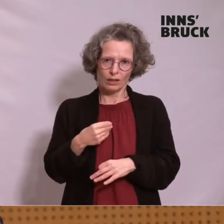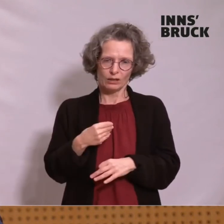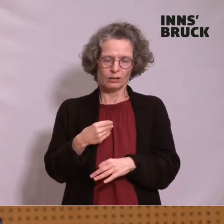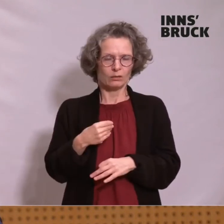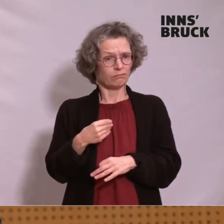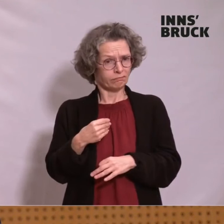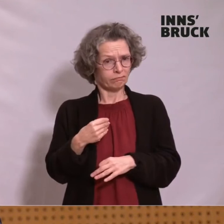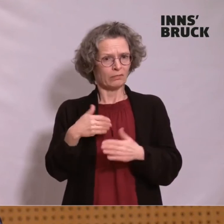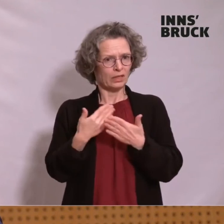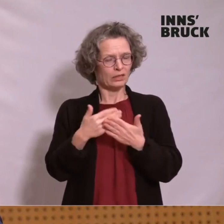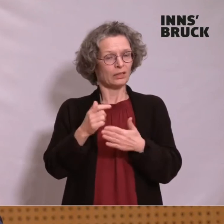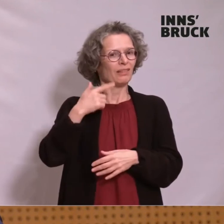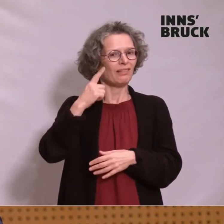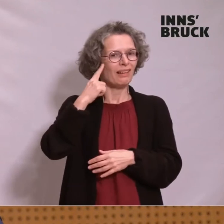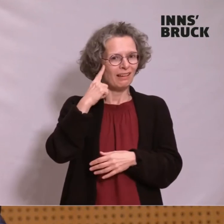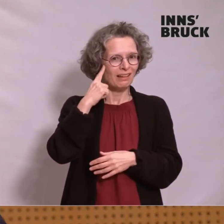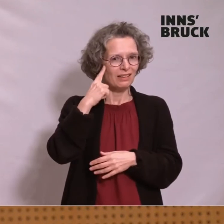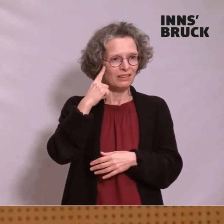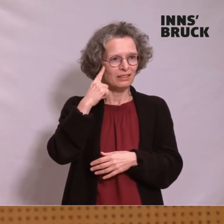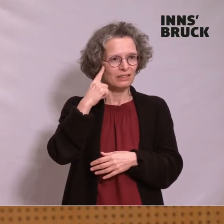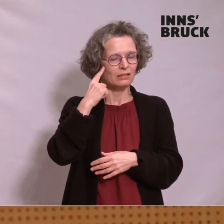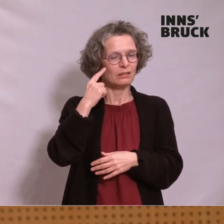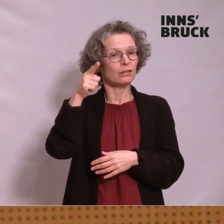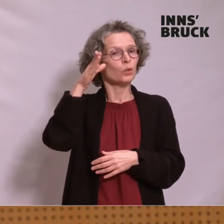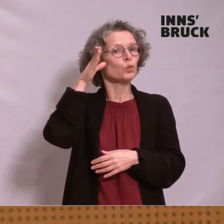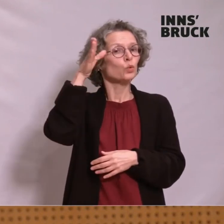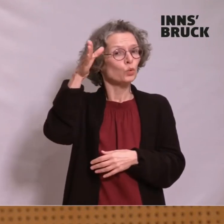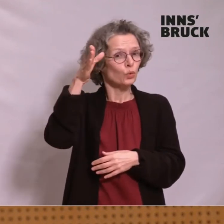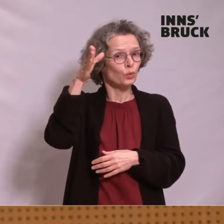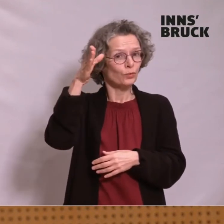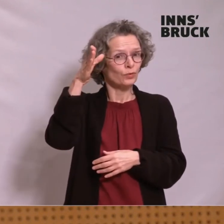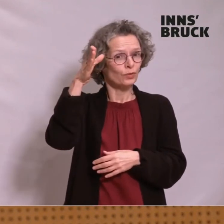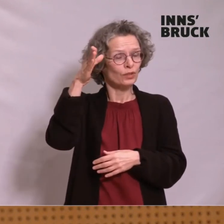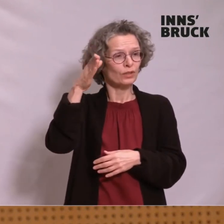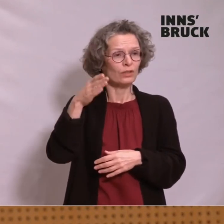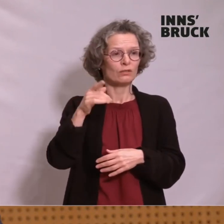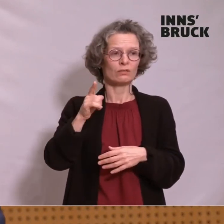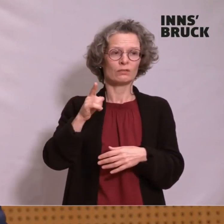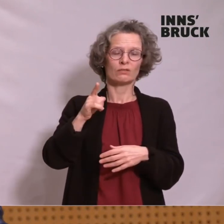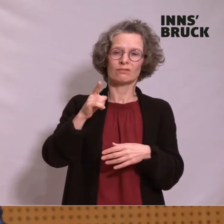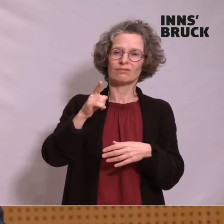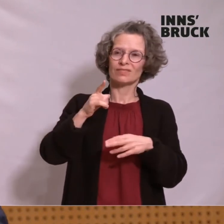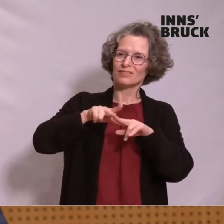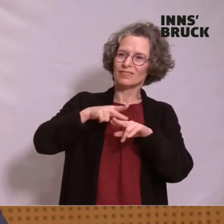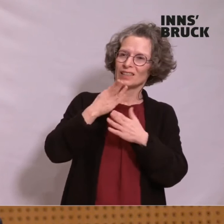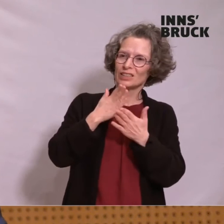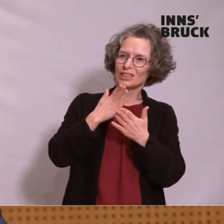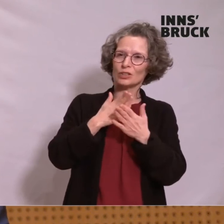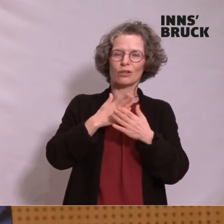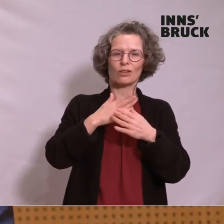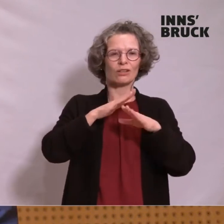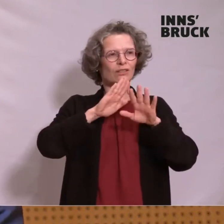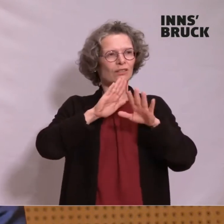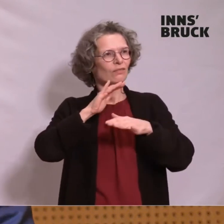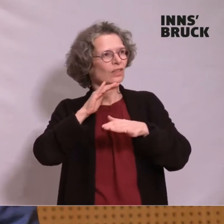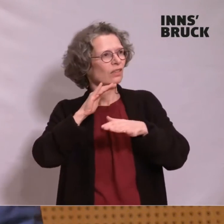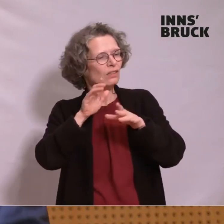Deshalb denke ich, lassen wir in Zukunft das fast schon institutionalisierte Schlechtere einfach weg.